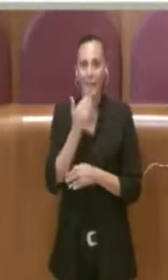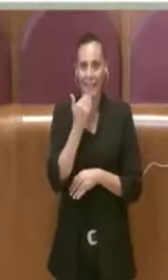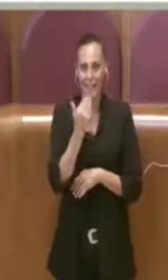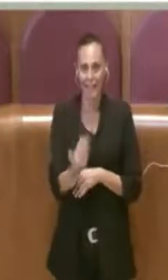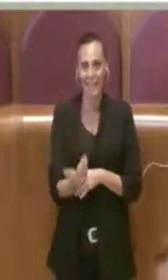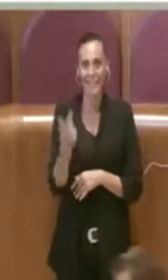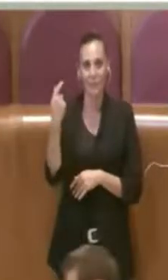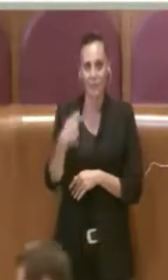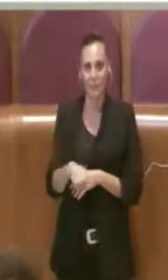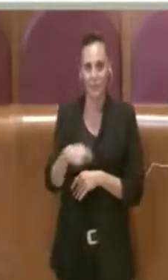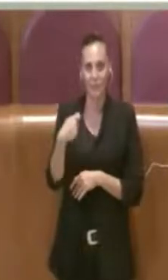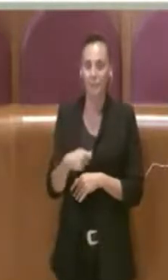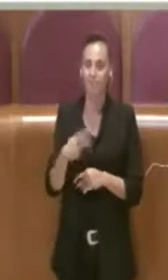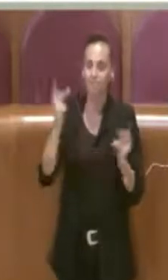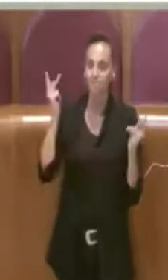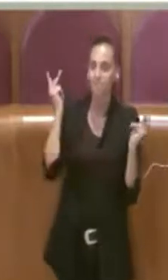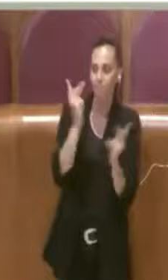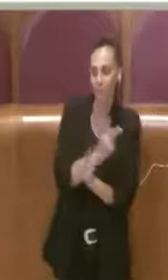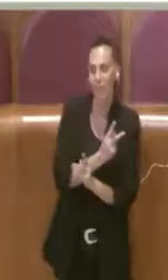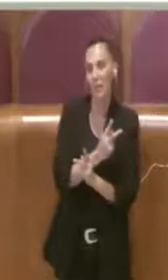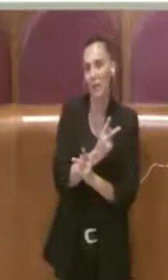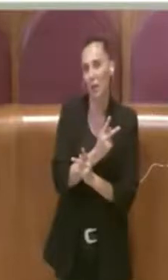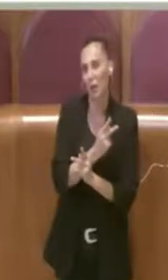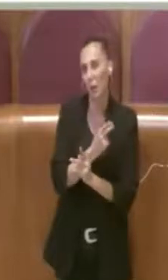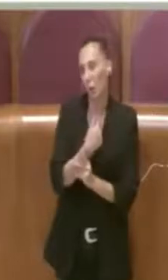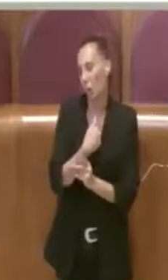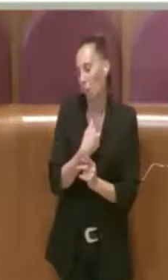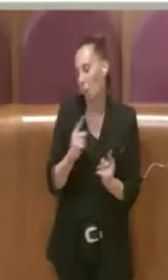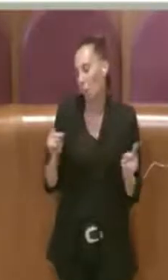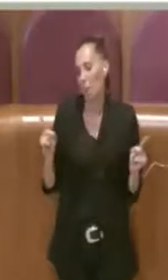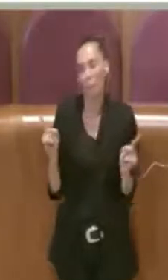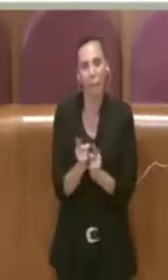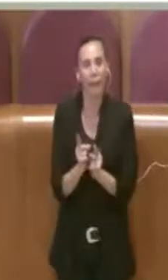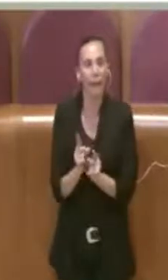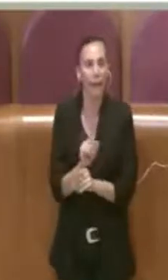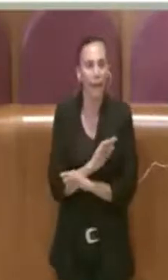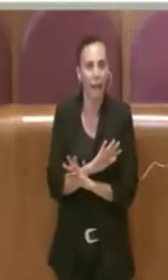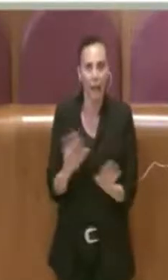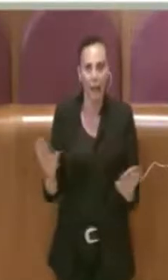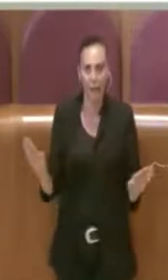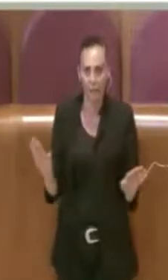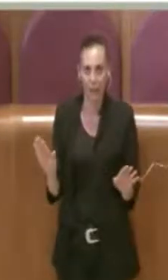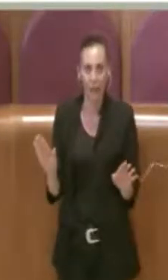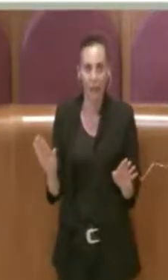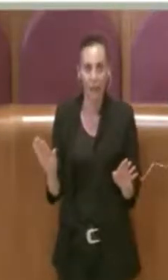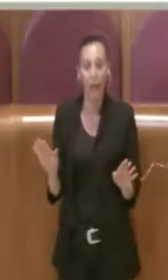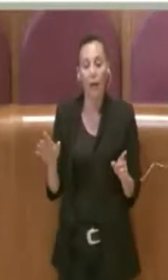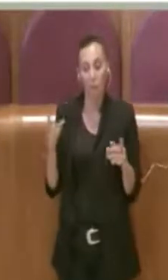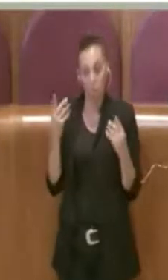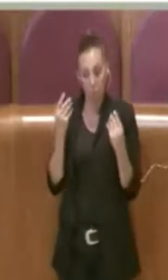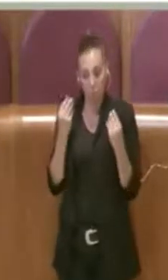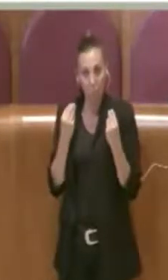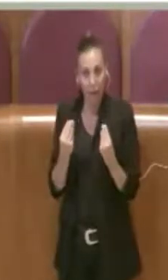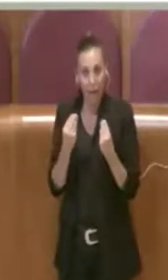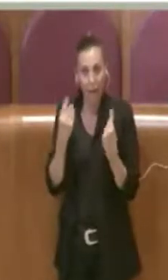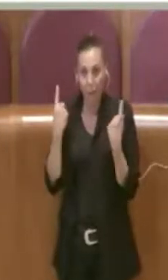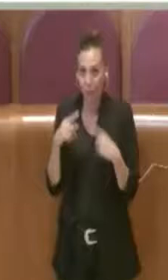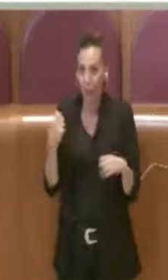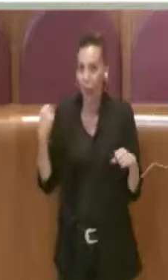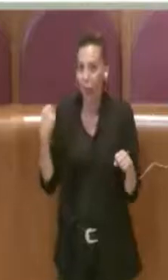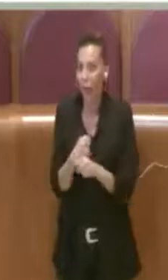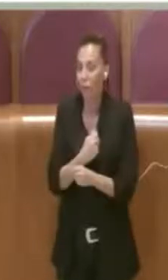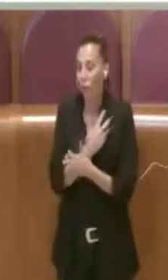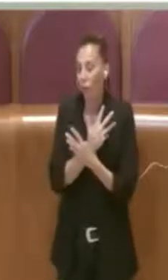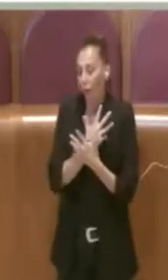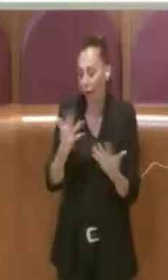Grazie Presidente, in realtà molto meno perché abbiamo fatto un grandissimo lavoro, ringrazio anche